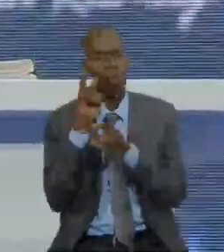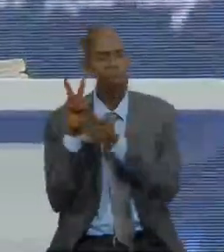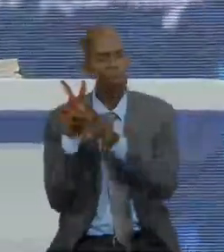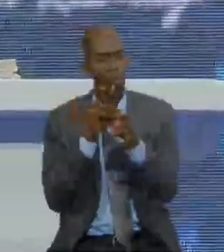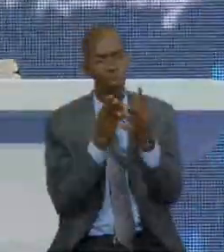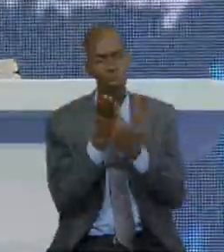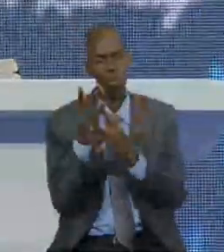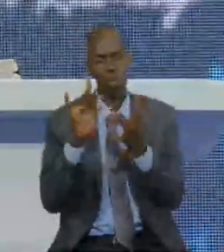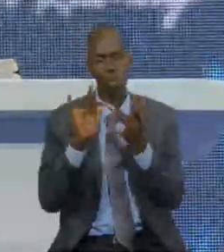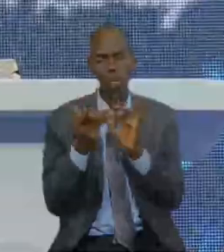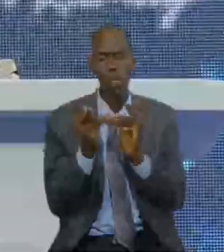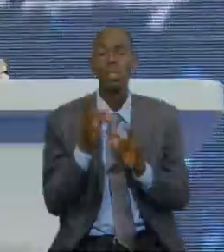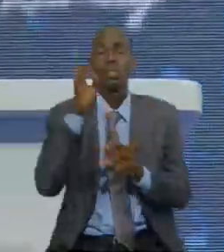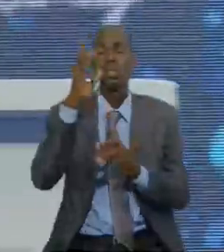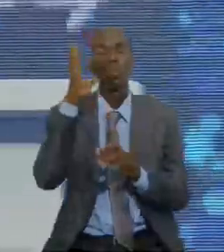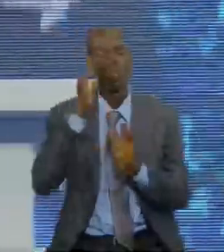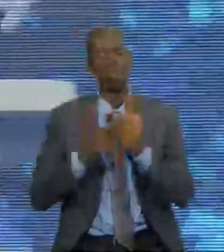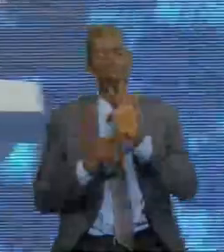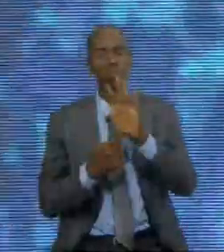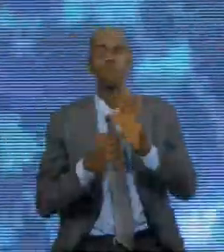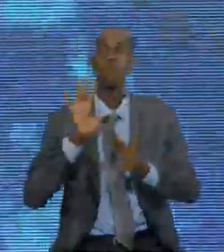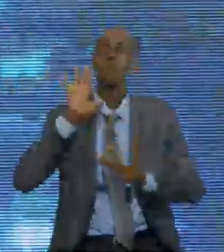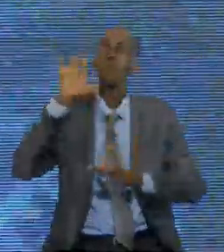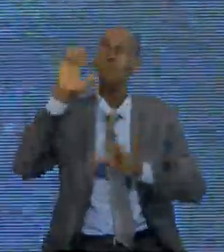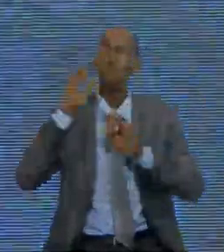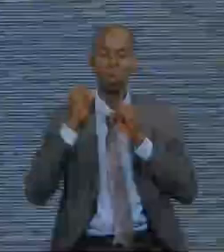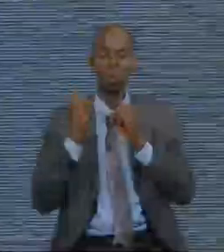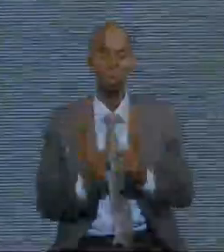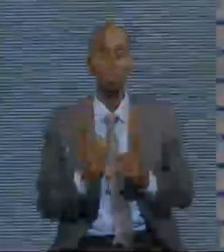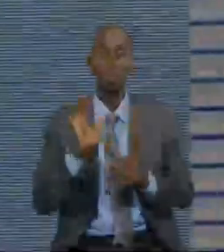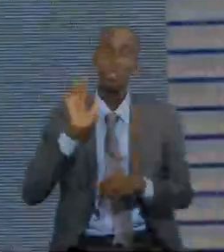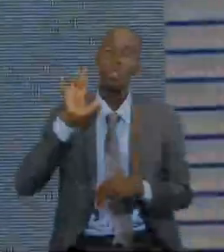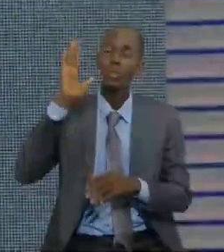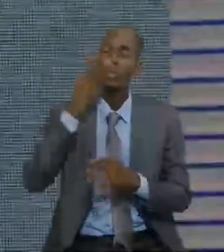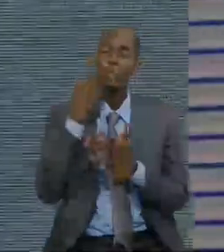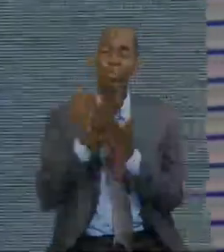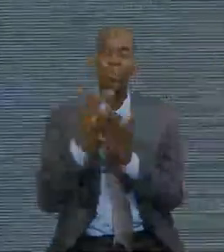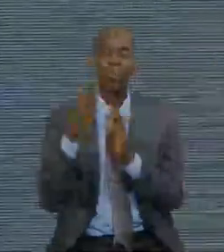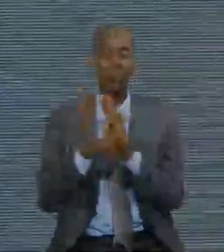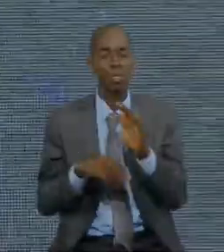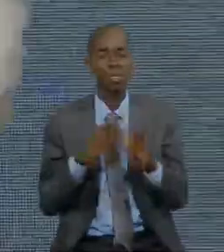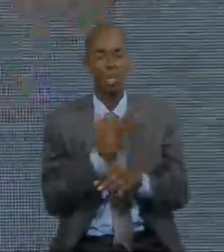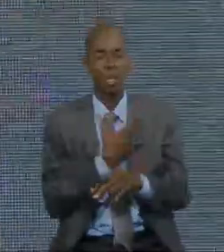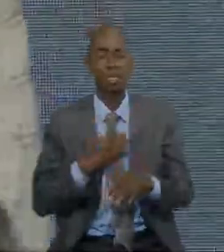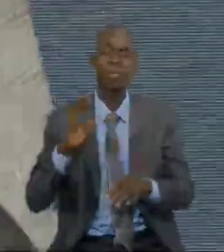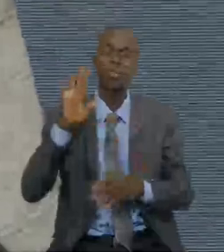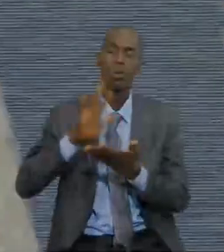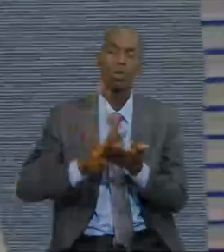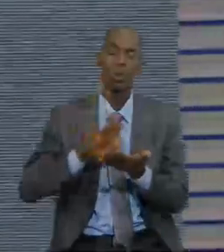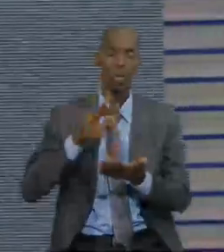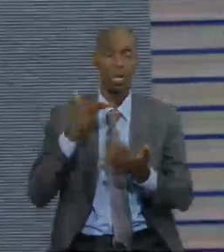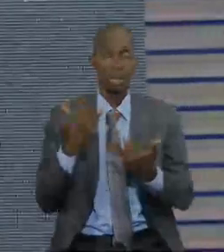le feras encore en ligne qui va manifester ta puissance